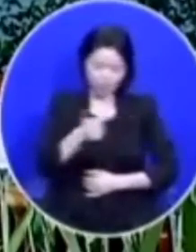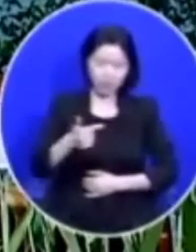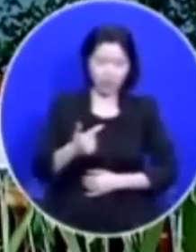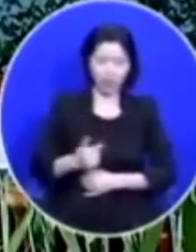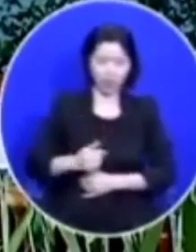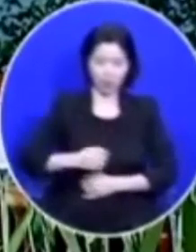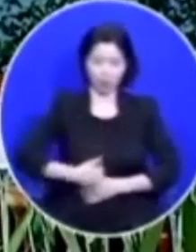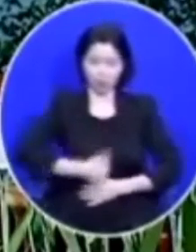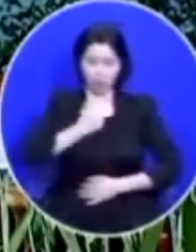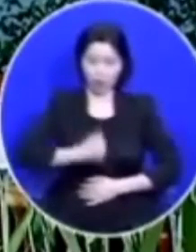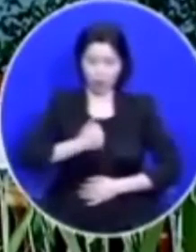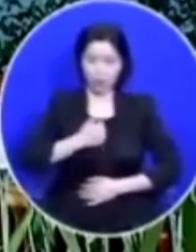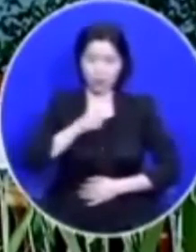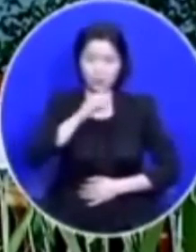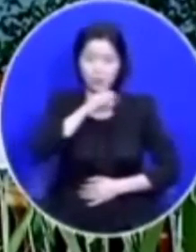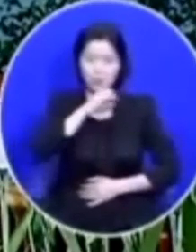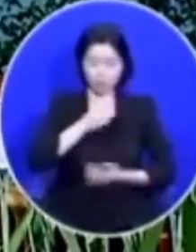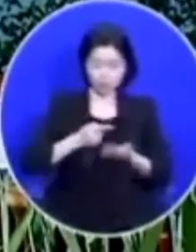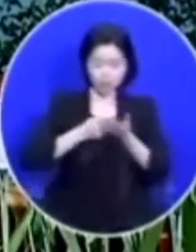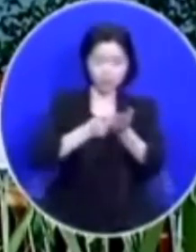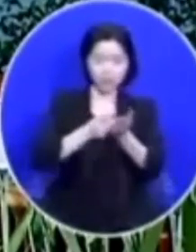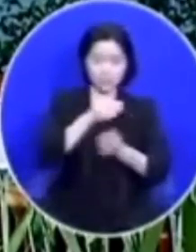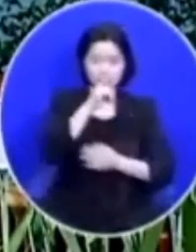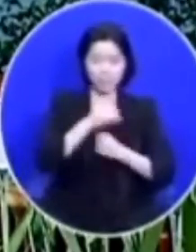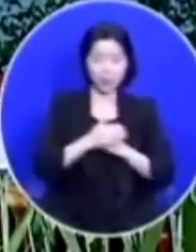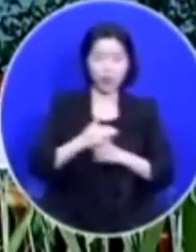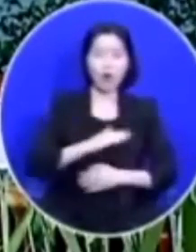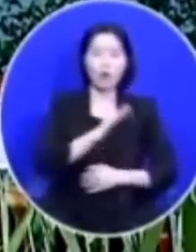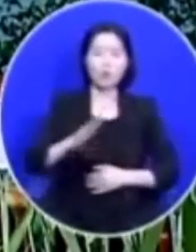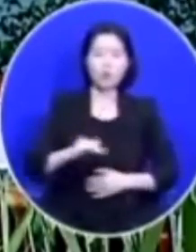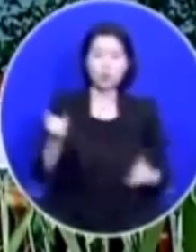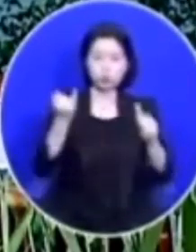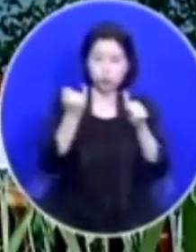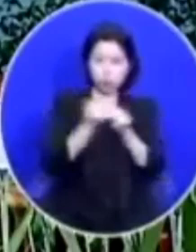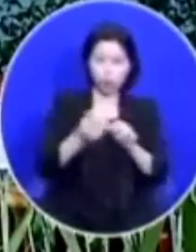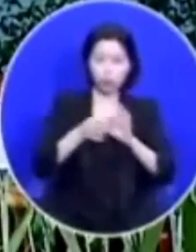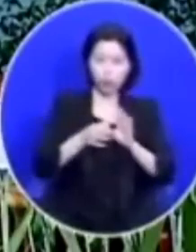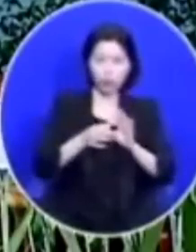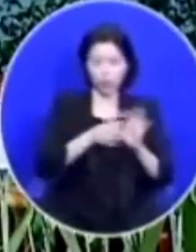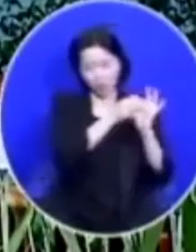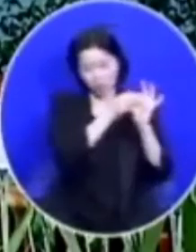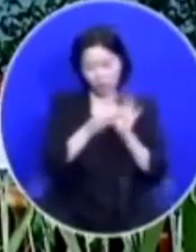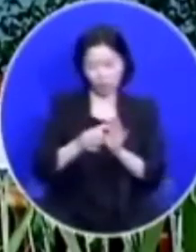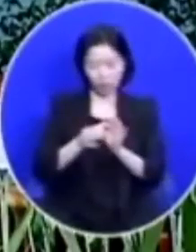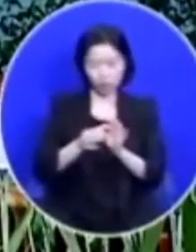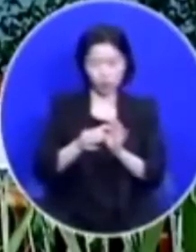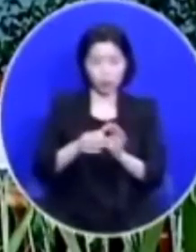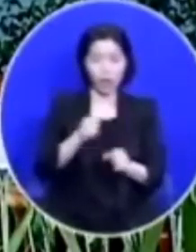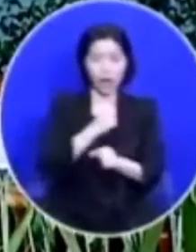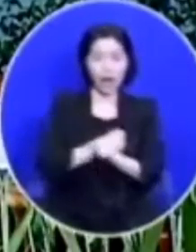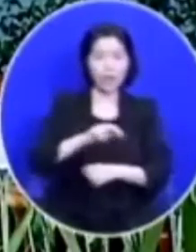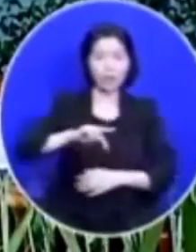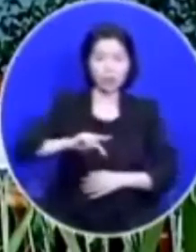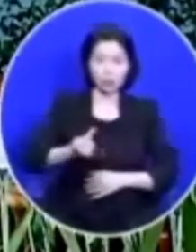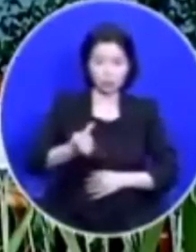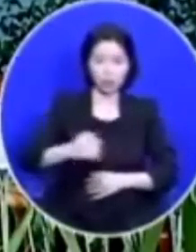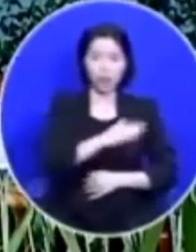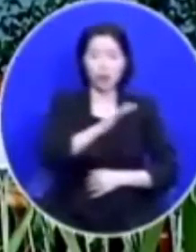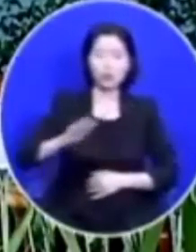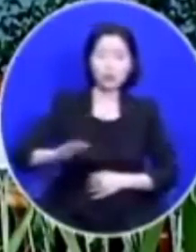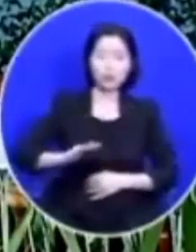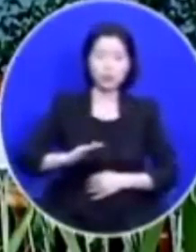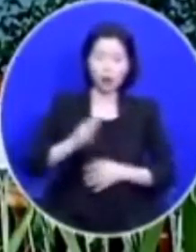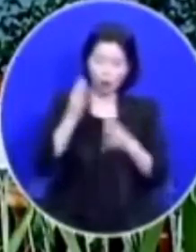항의를 하더랍니다 우리 결혼 관계를 이렇게 유지하고 있는 것만도 우리가 얼마나